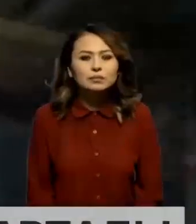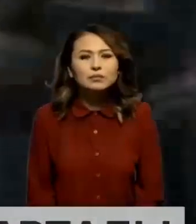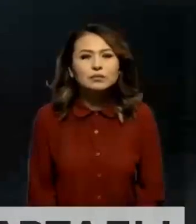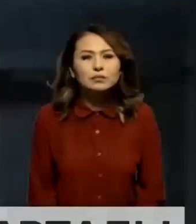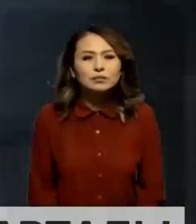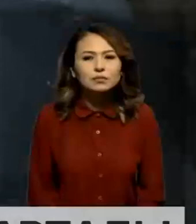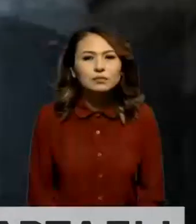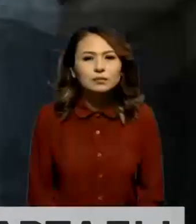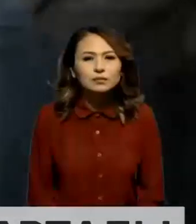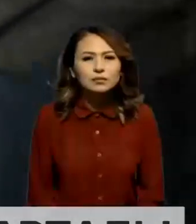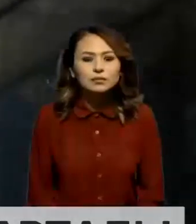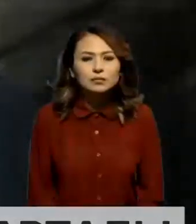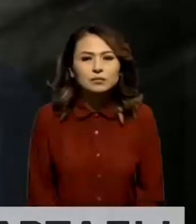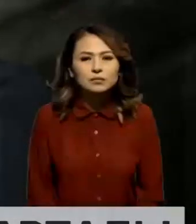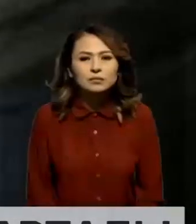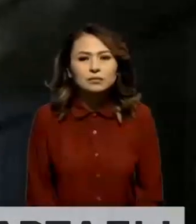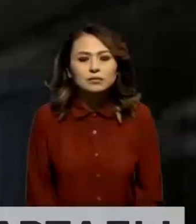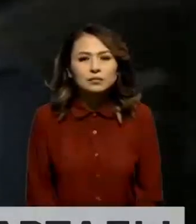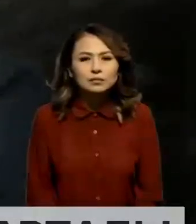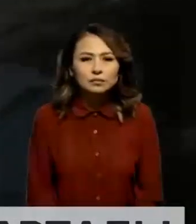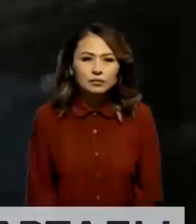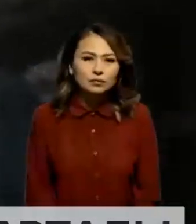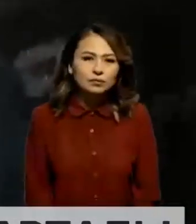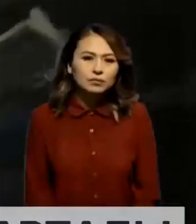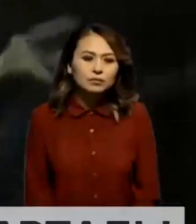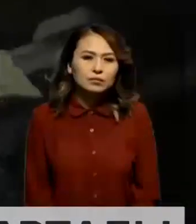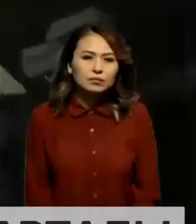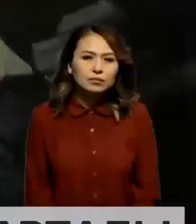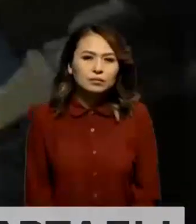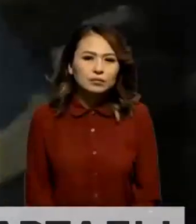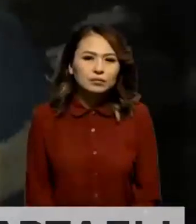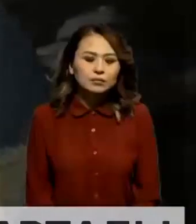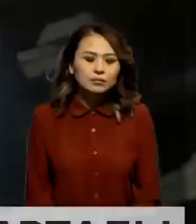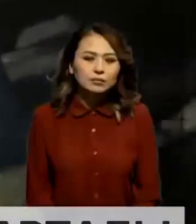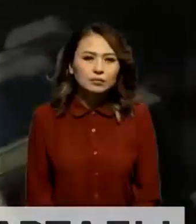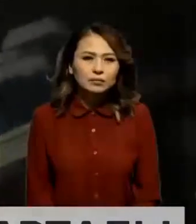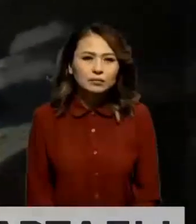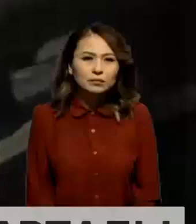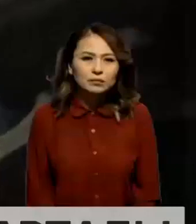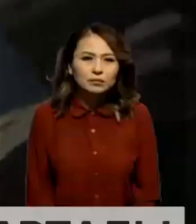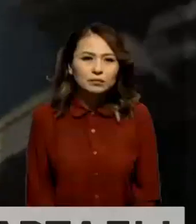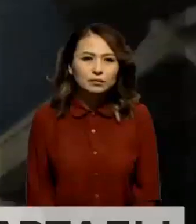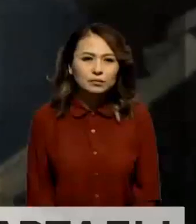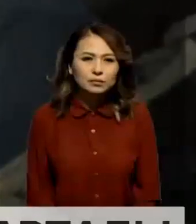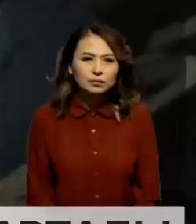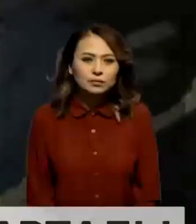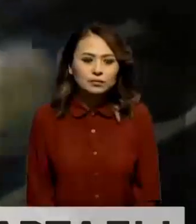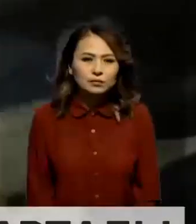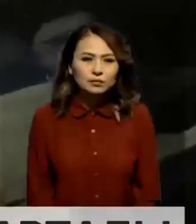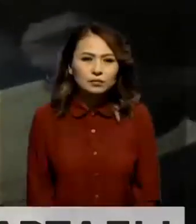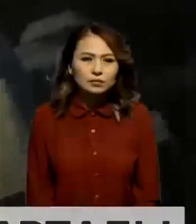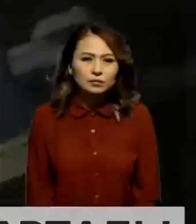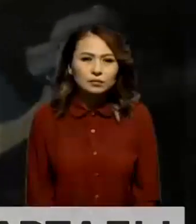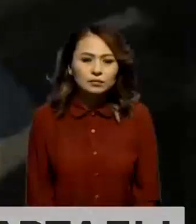Вот в своем доме, кто живет в частном доме, работать сложнее побольше. И снег чистим, воду носим,